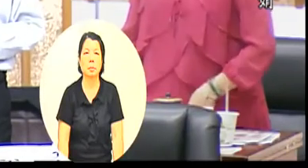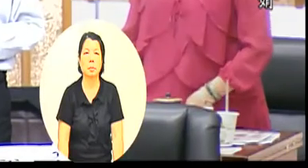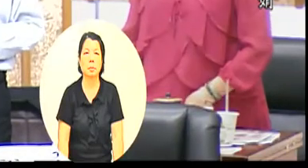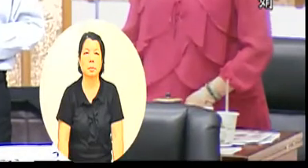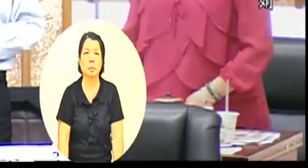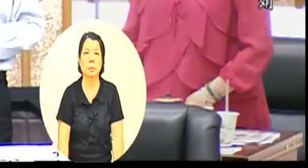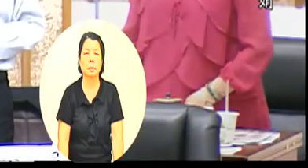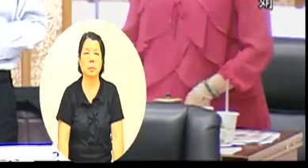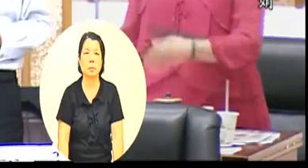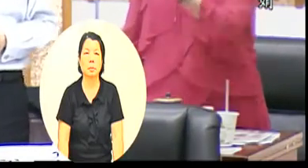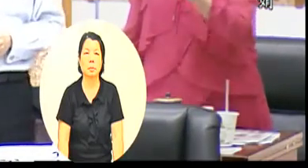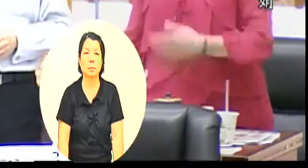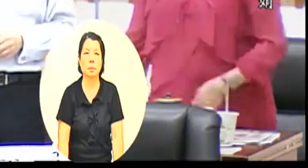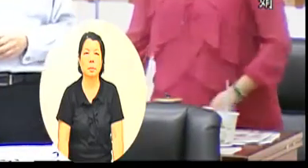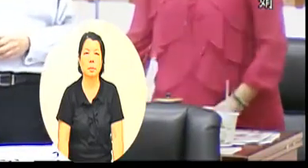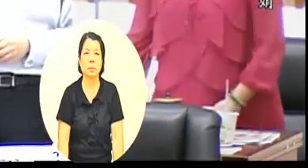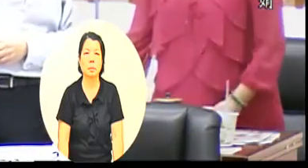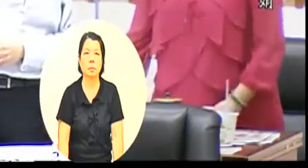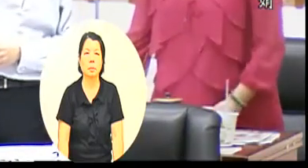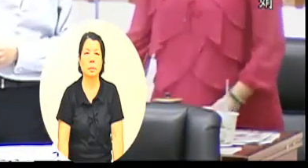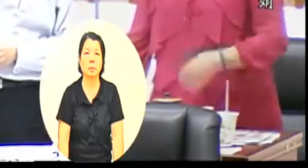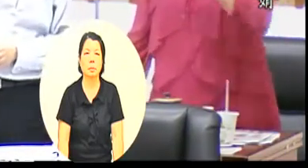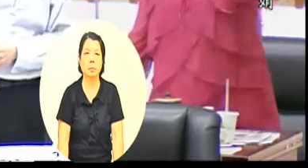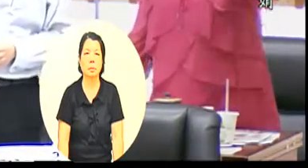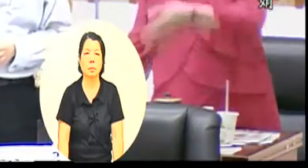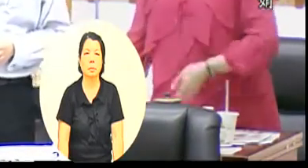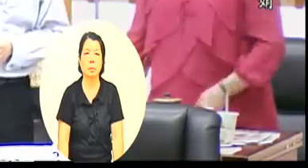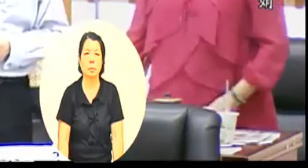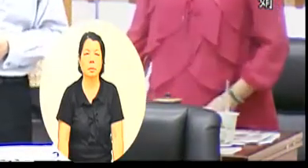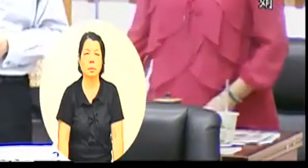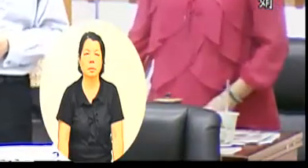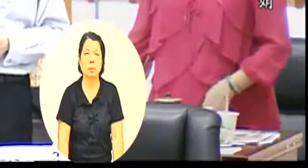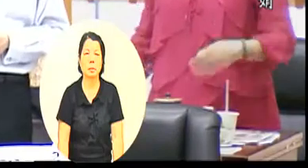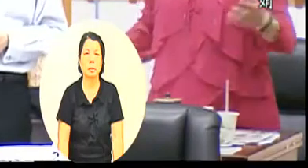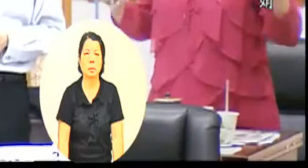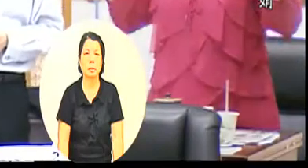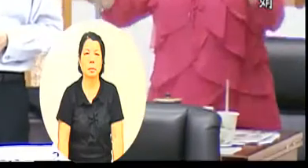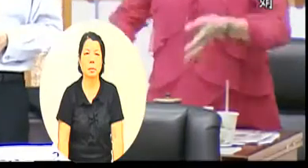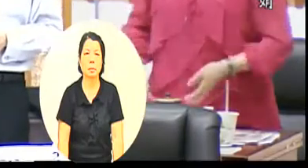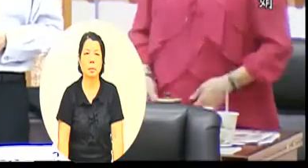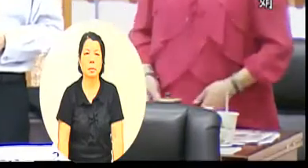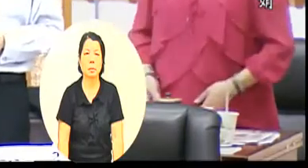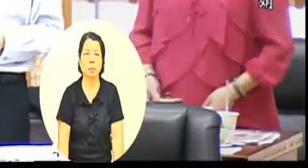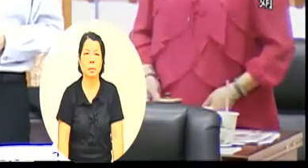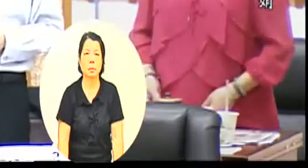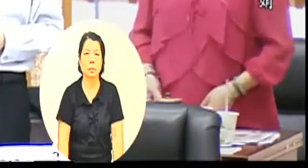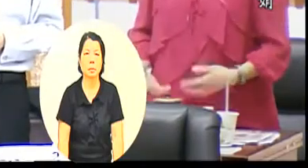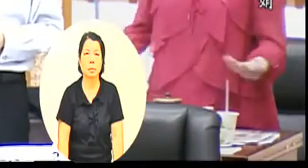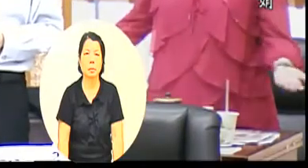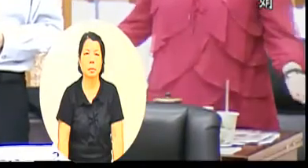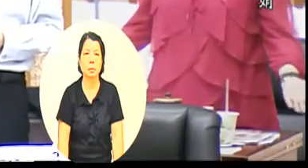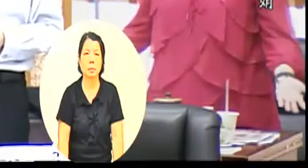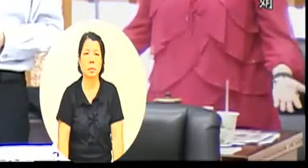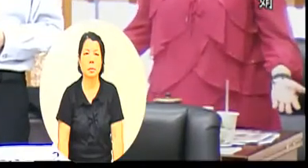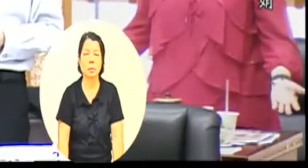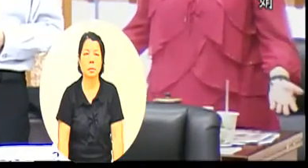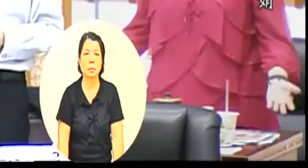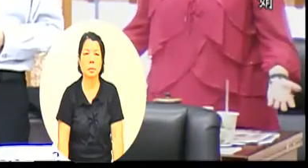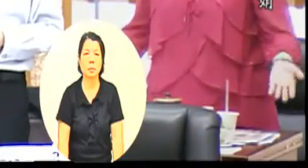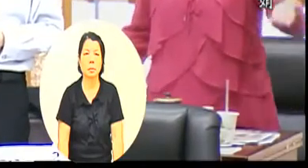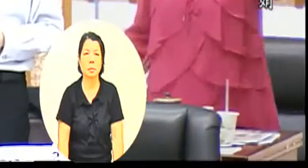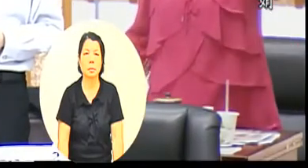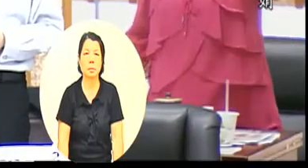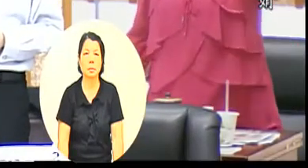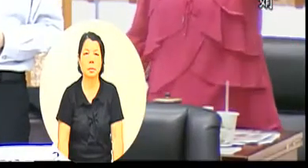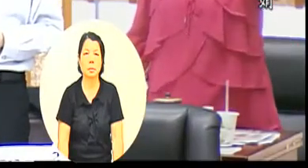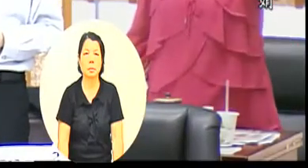地局长，可以吗？不行嘛，对不对？啊，你们先把容积减半了，人家不愿意投资啊，人家觉得没合啊，